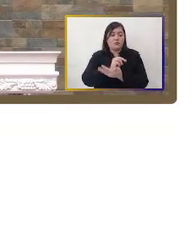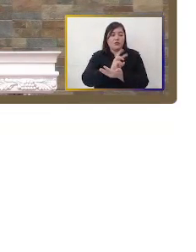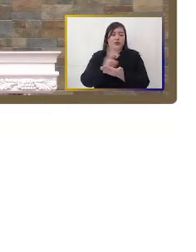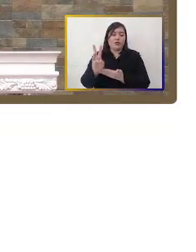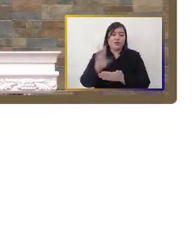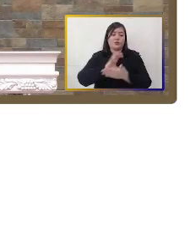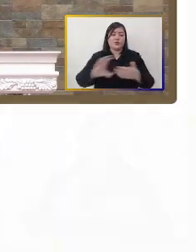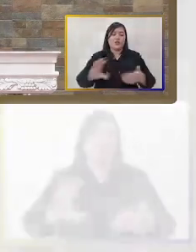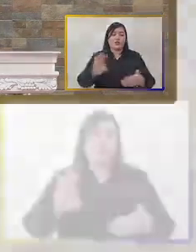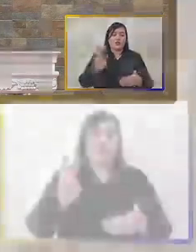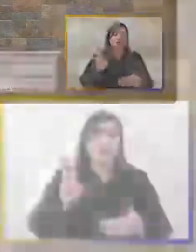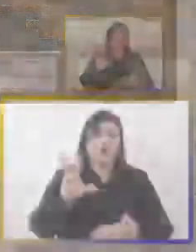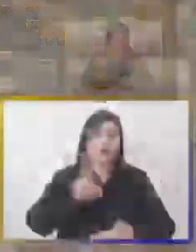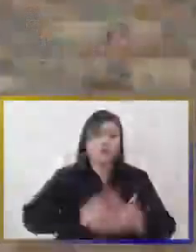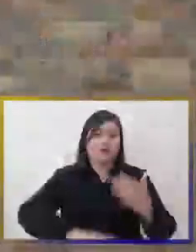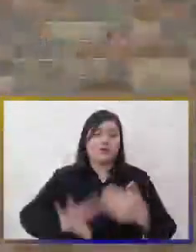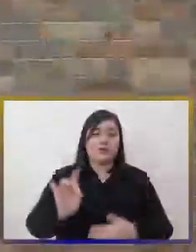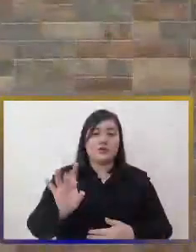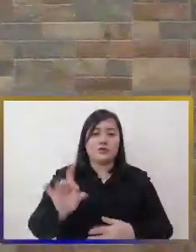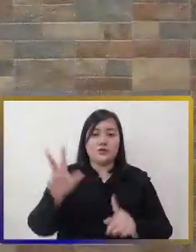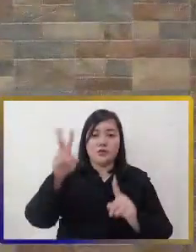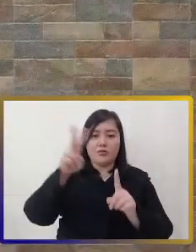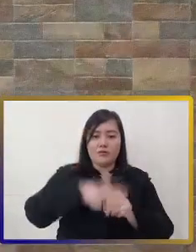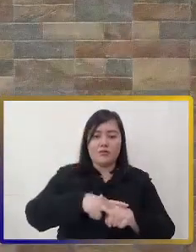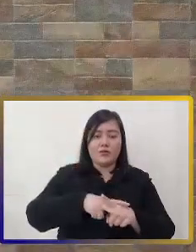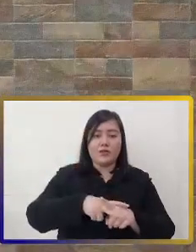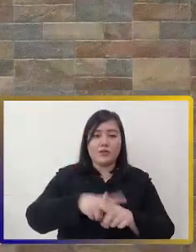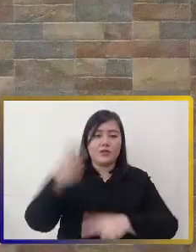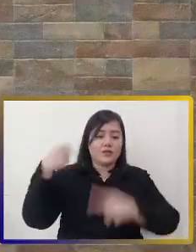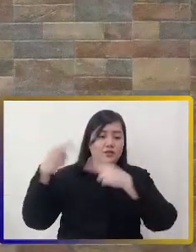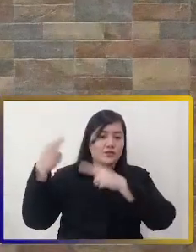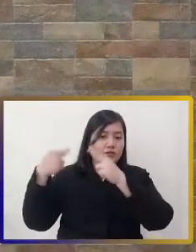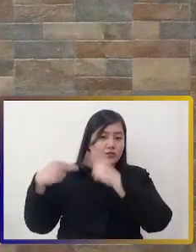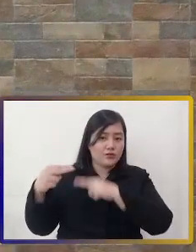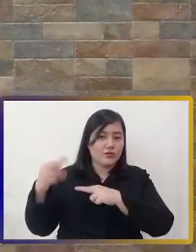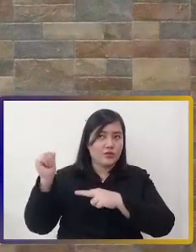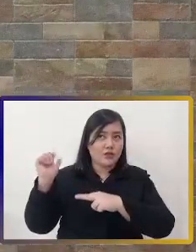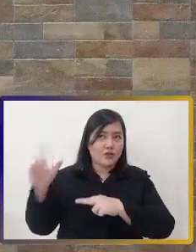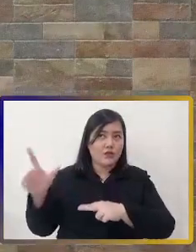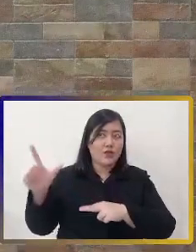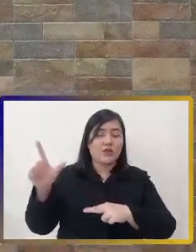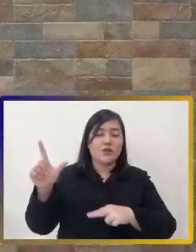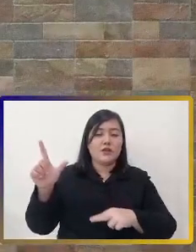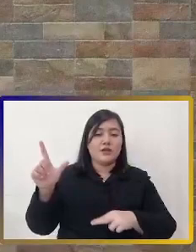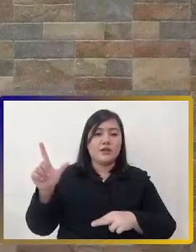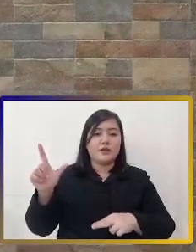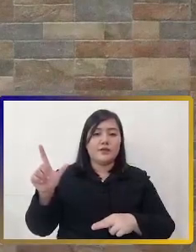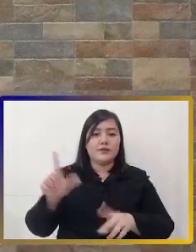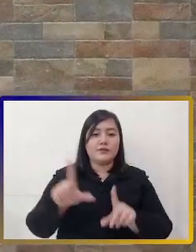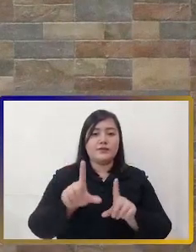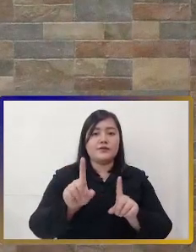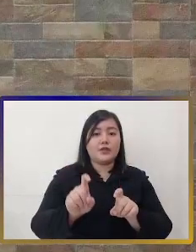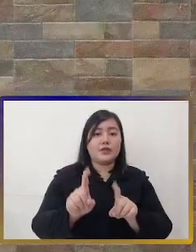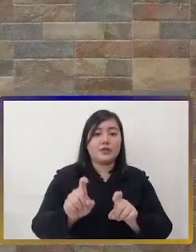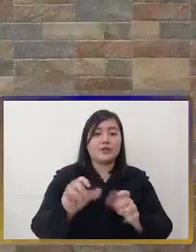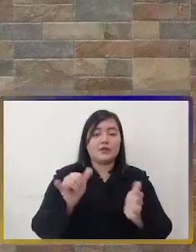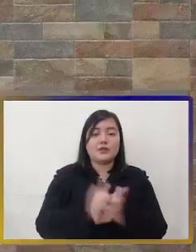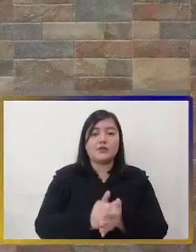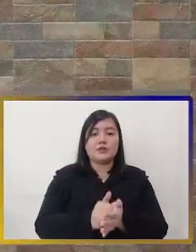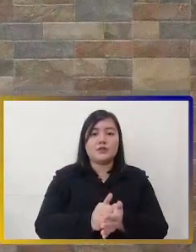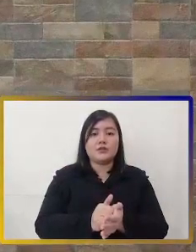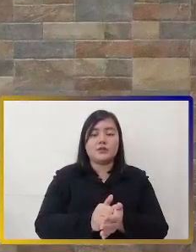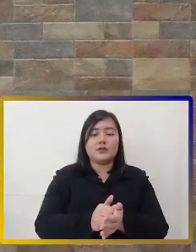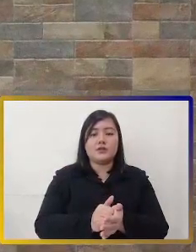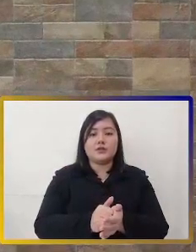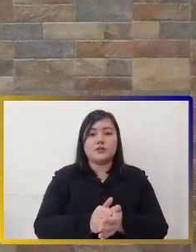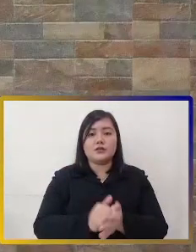18. Applying the historical test laid down by the Lord Jesus Christ, maliwanag na the Catholic Church,